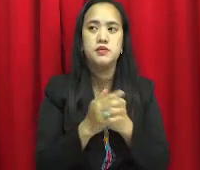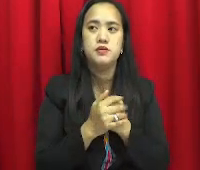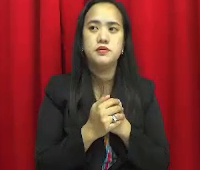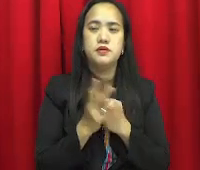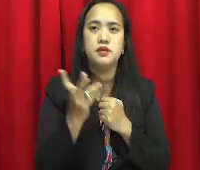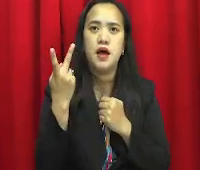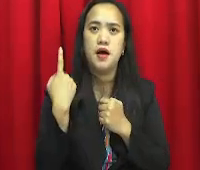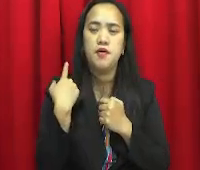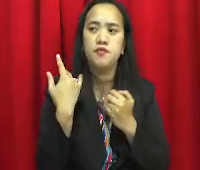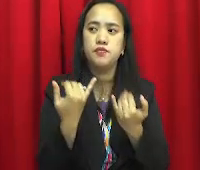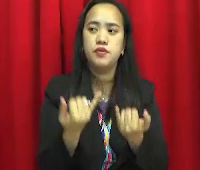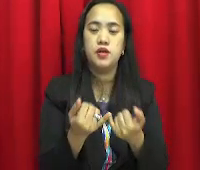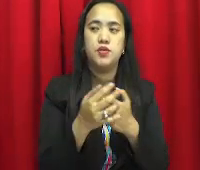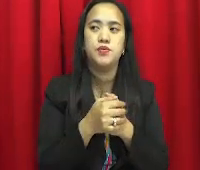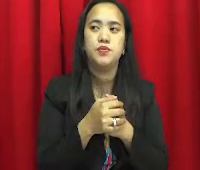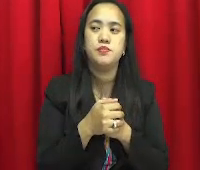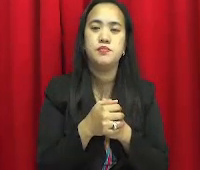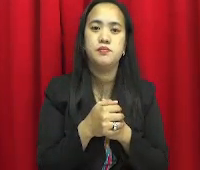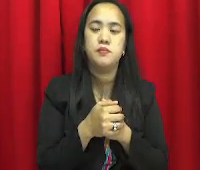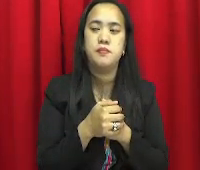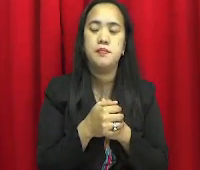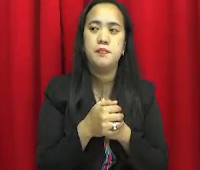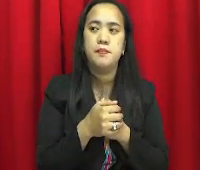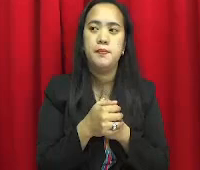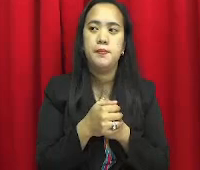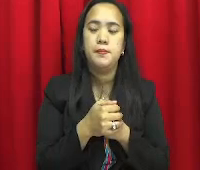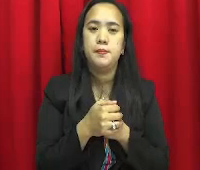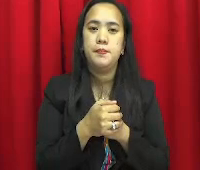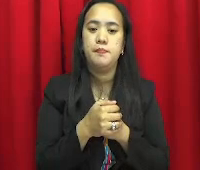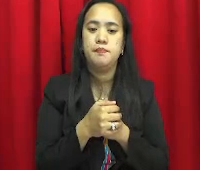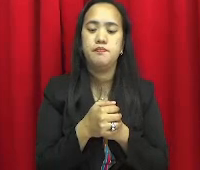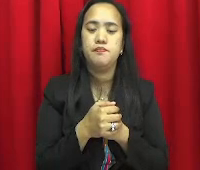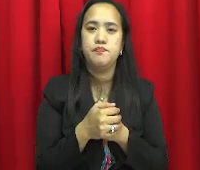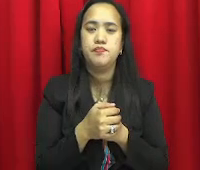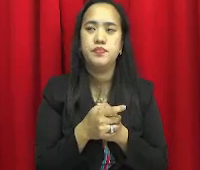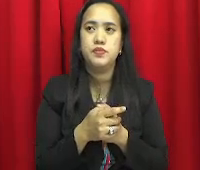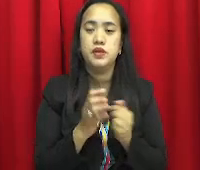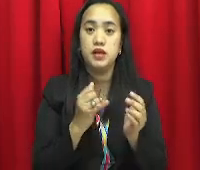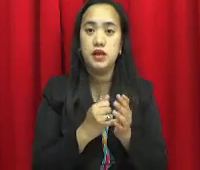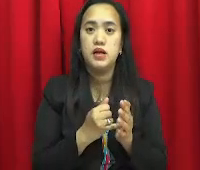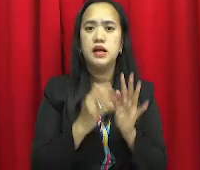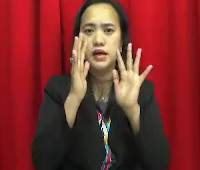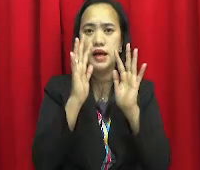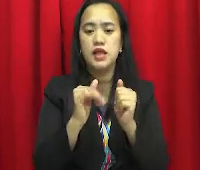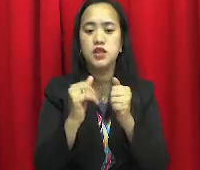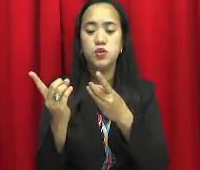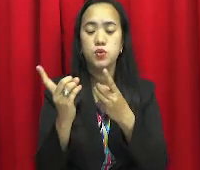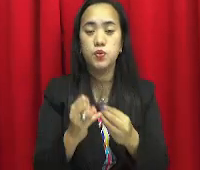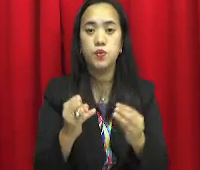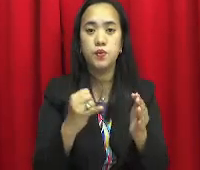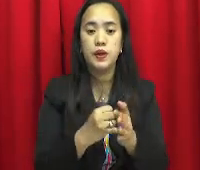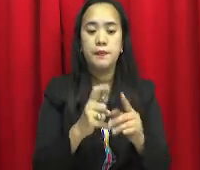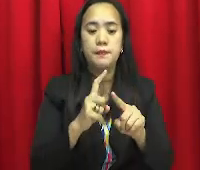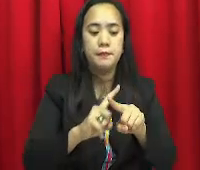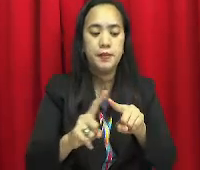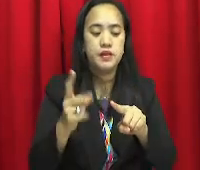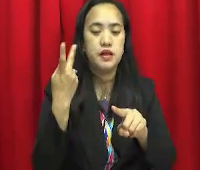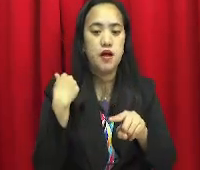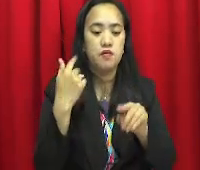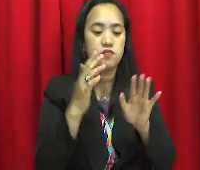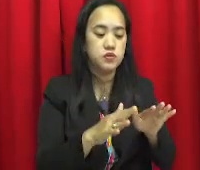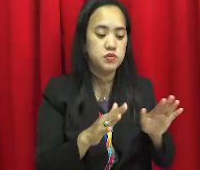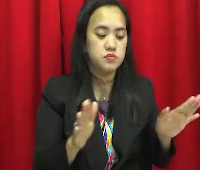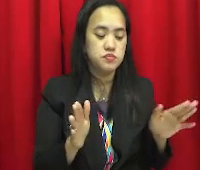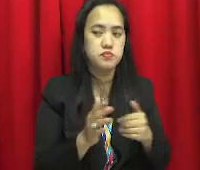naging ano, problema, kaya lang na yung mga bata sa school, syempre hindi ko